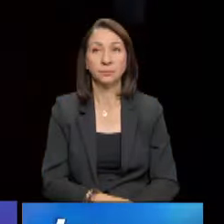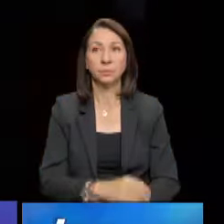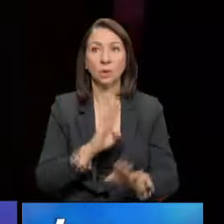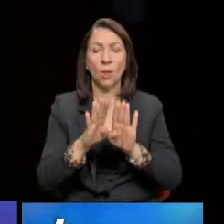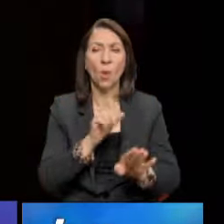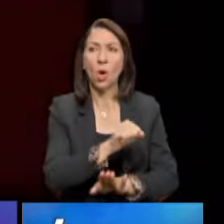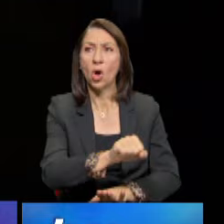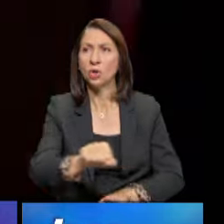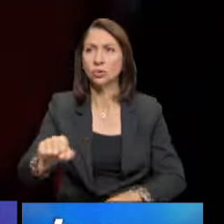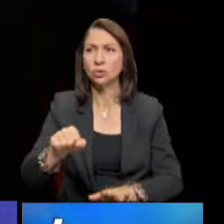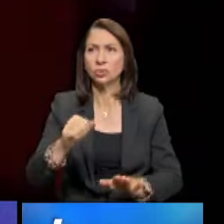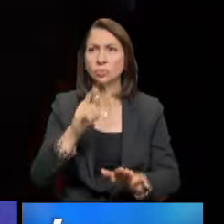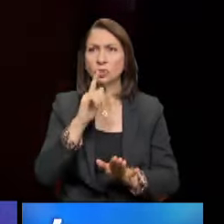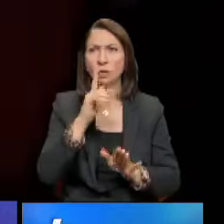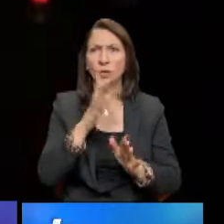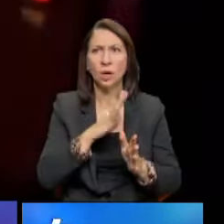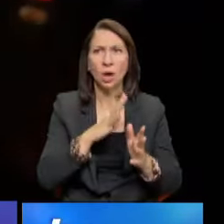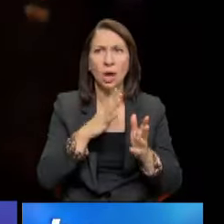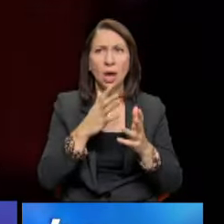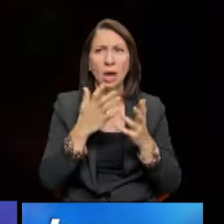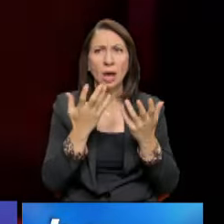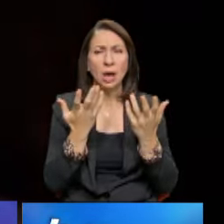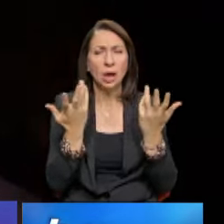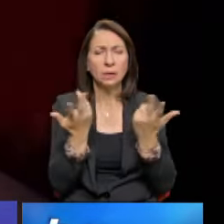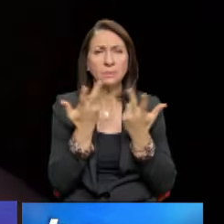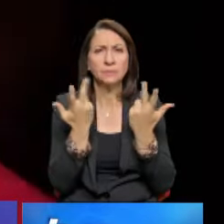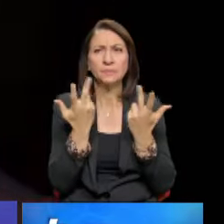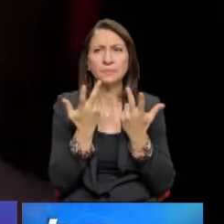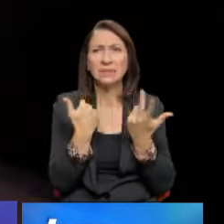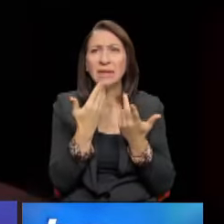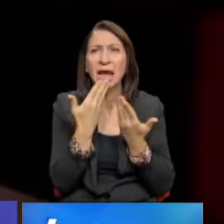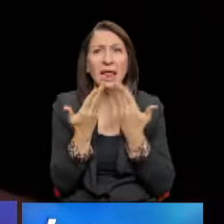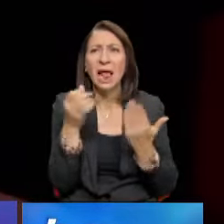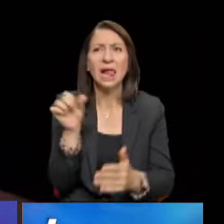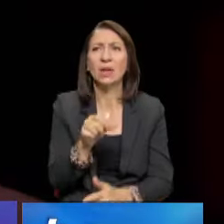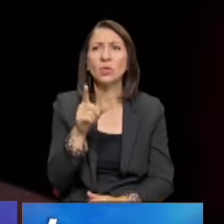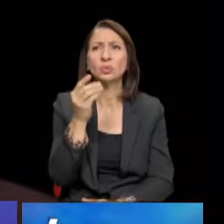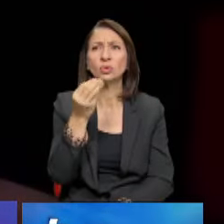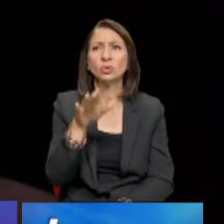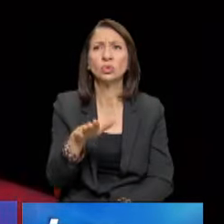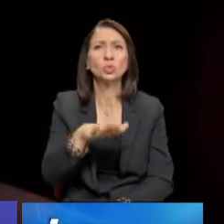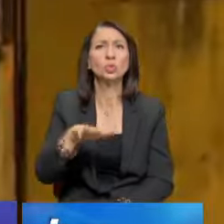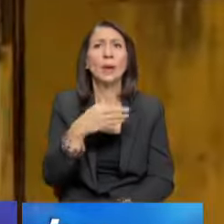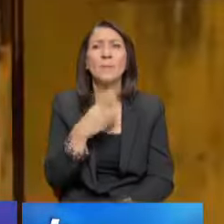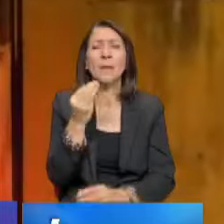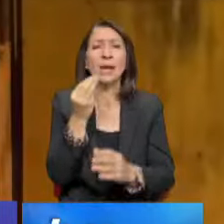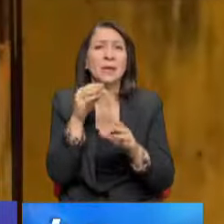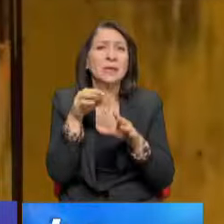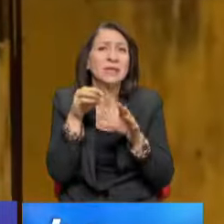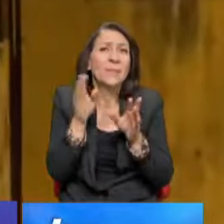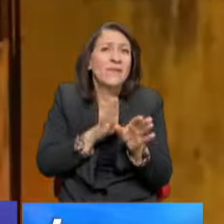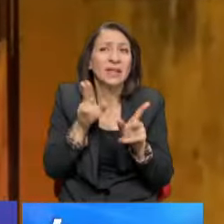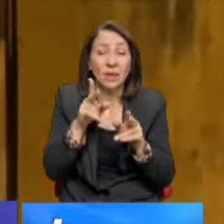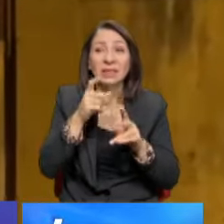Kapıyı açtığımda mesela hayvan ses veriyor. İş hayvan yani. Kelime bulamıyorum. Bunlar bir çocuklarım da benim için yani. Tarihi